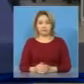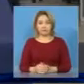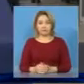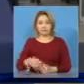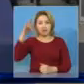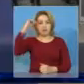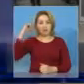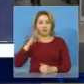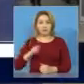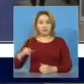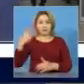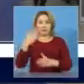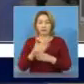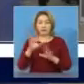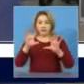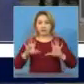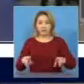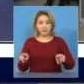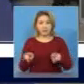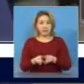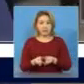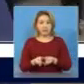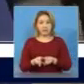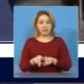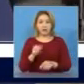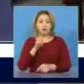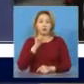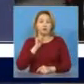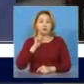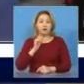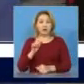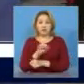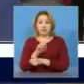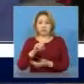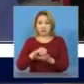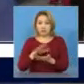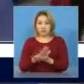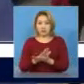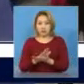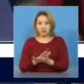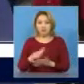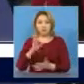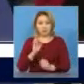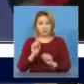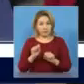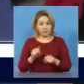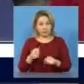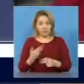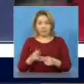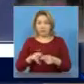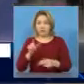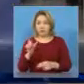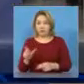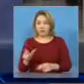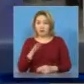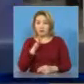Қазақстан Республикасының қолданыстағы заңнамаларына сәйкес ел аумағына уақытша кірген автокөлік құралдары тіркелуге жатады. Сондықтан азаматтар